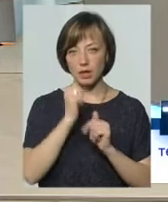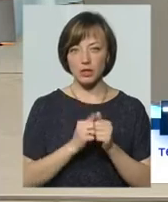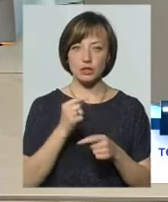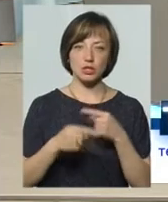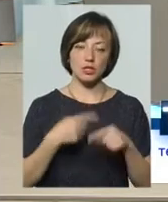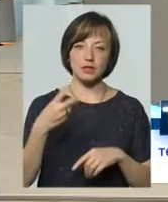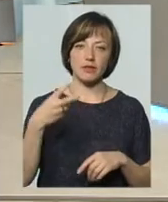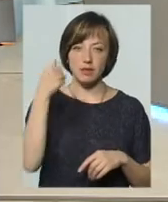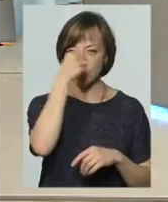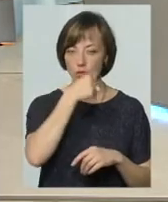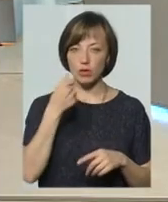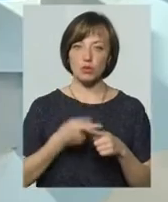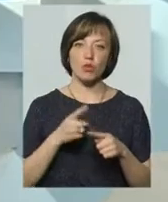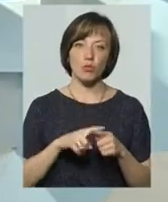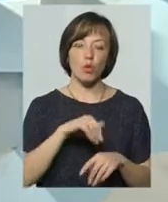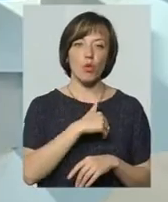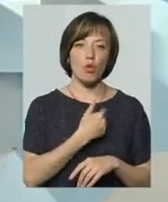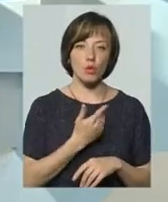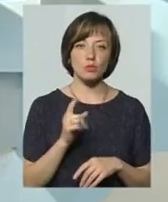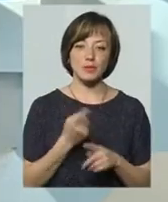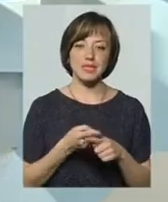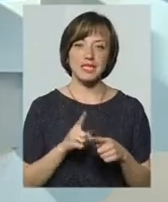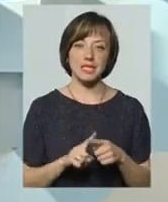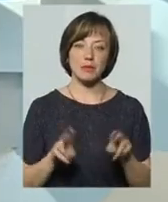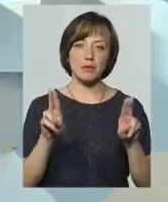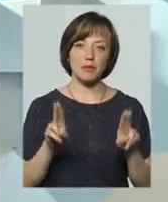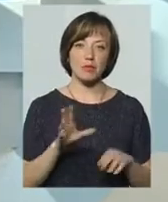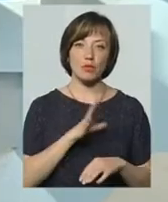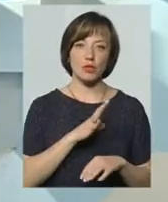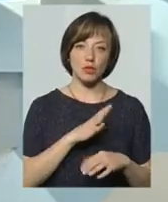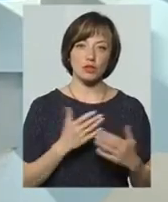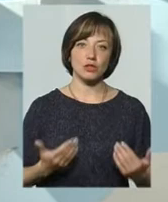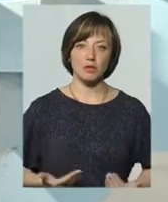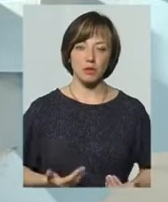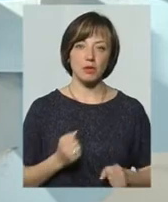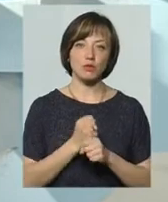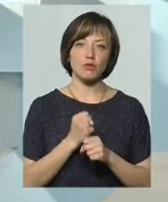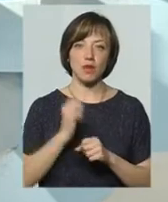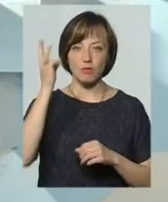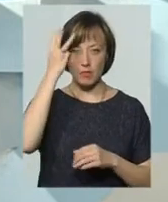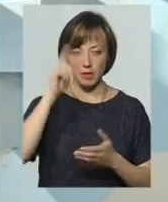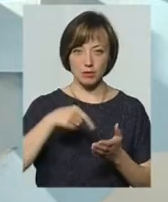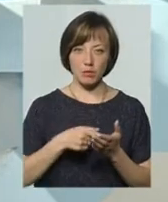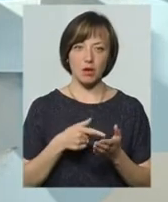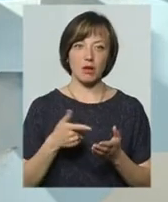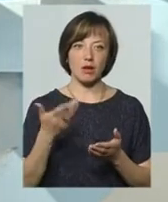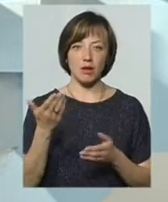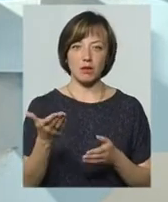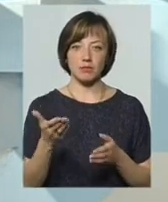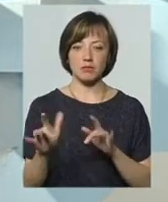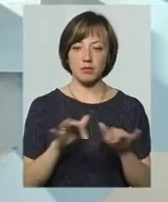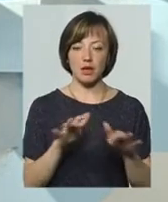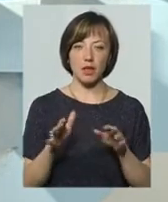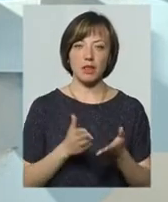років 20. Тому і ми хочемо, щоб ці принципи вони були живі і вони працювали в Хмельницькому. Тому ми з Артуром координуємо